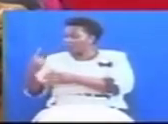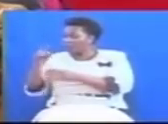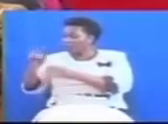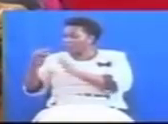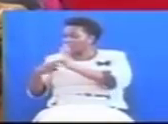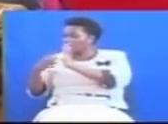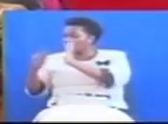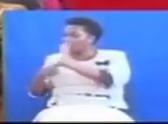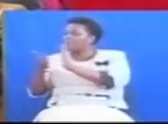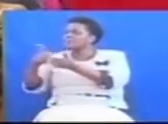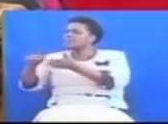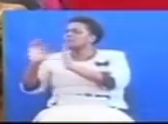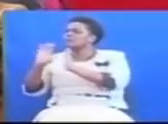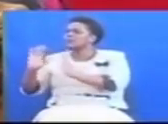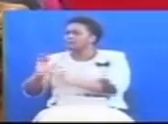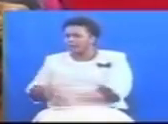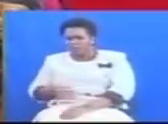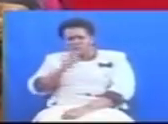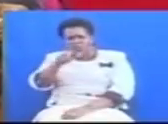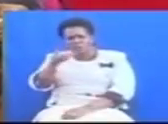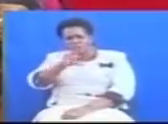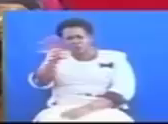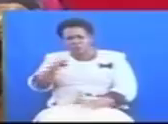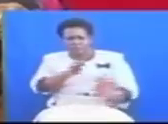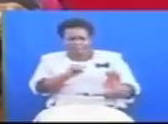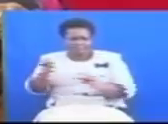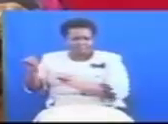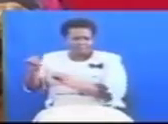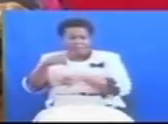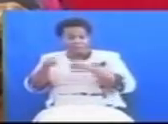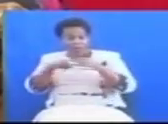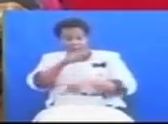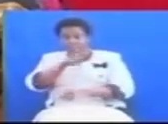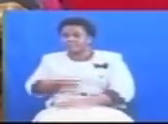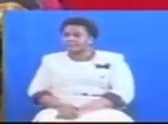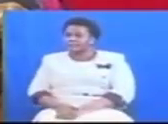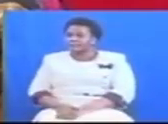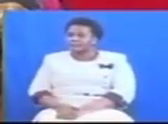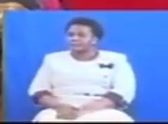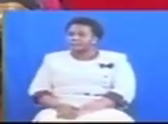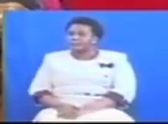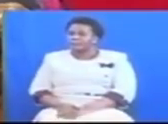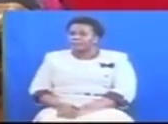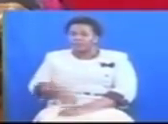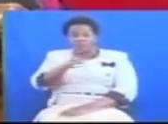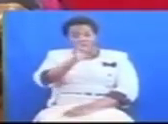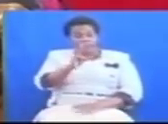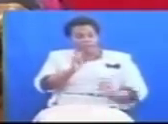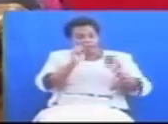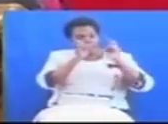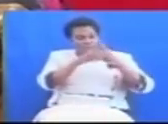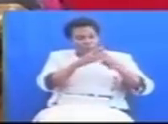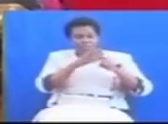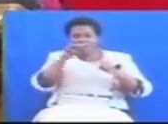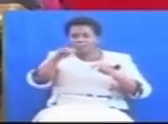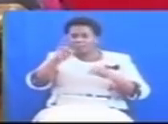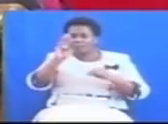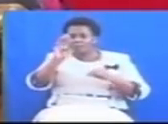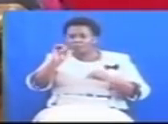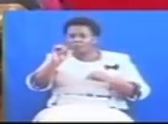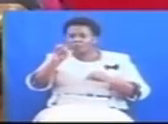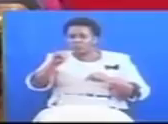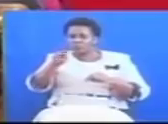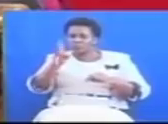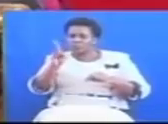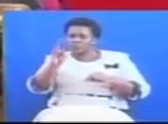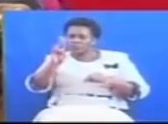31.87 zimeshalipwa kwa waathirika 2815 kutoka wilaya za Arusha, Monduli, Babati pamoja